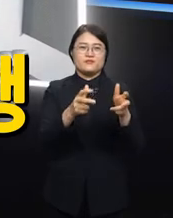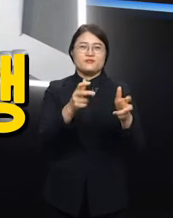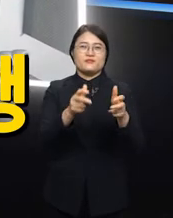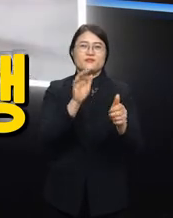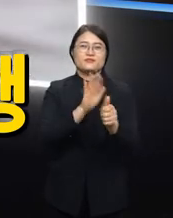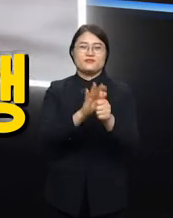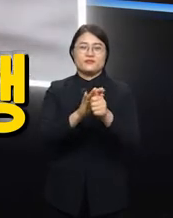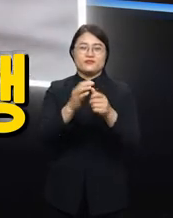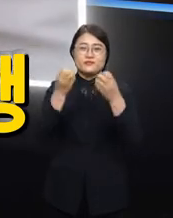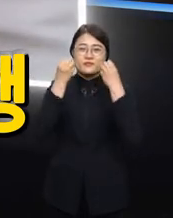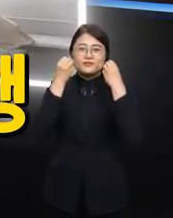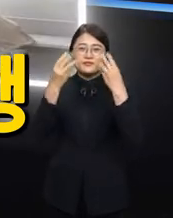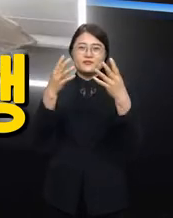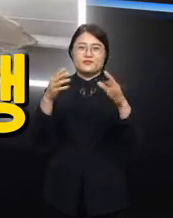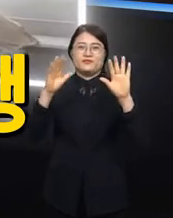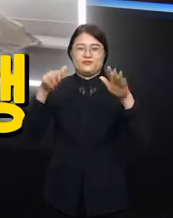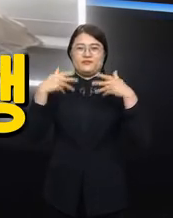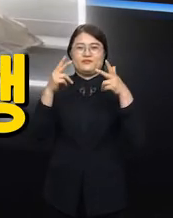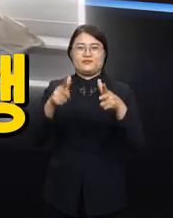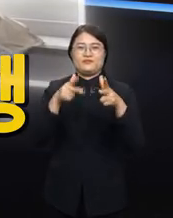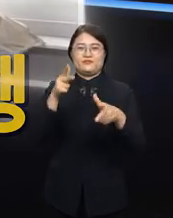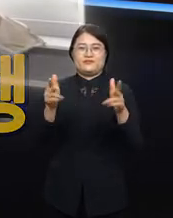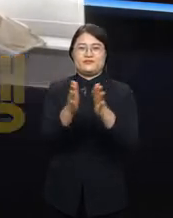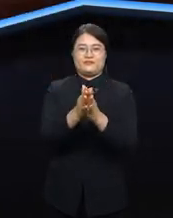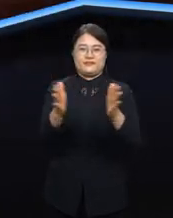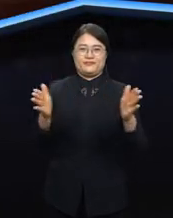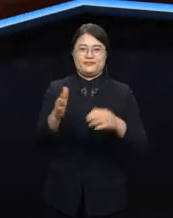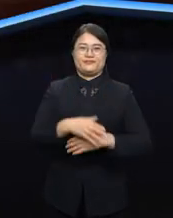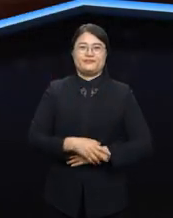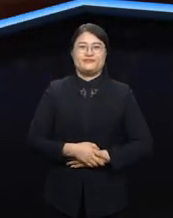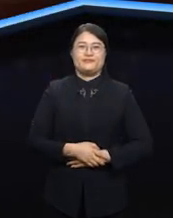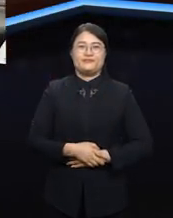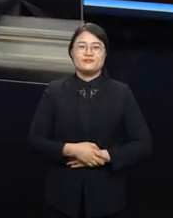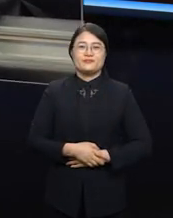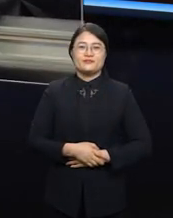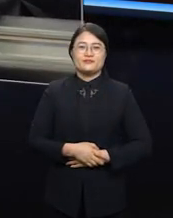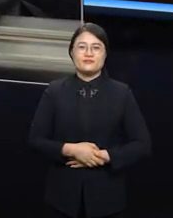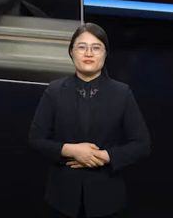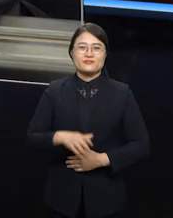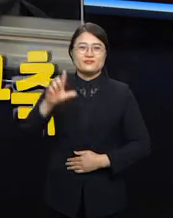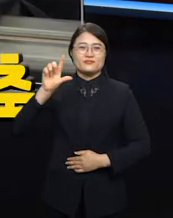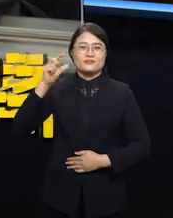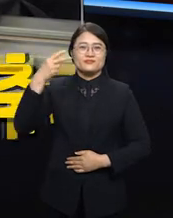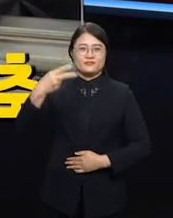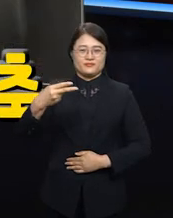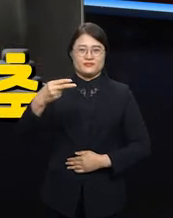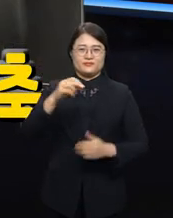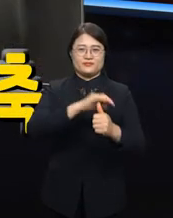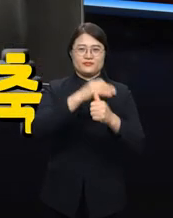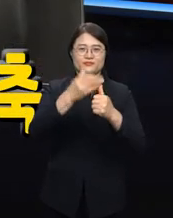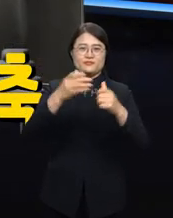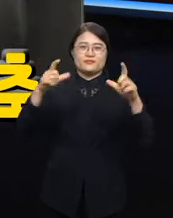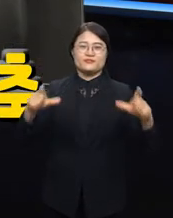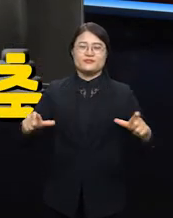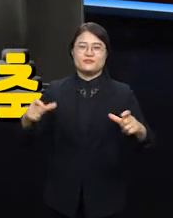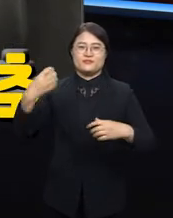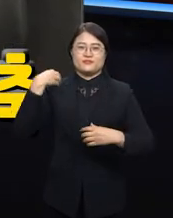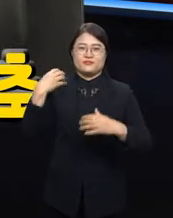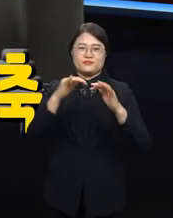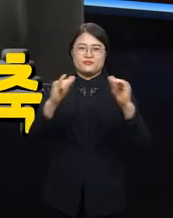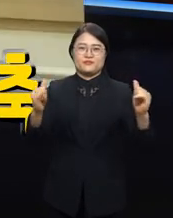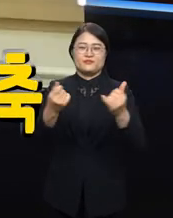취약계층에게 에어컨을 지원하는 신바람 사업을 진행합니다. LH 한국토지주택공사